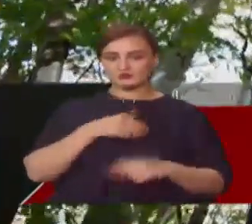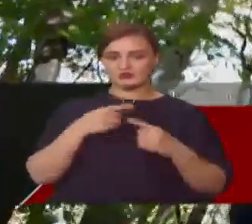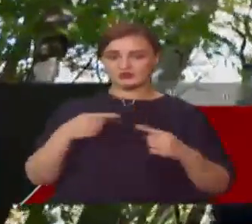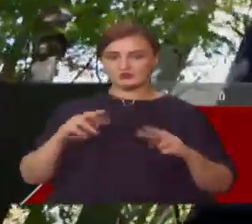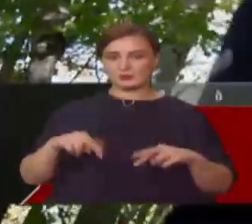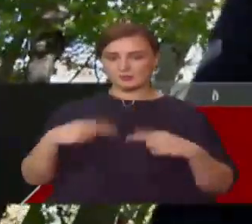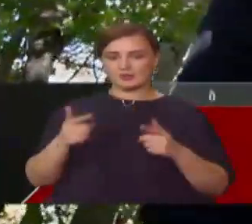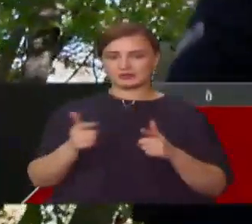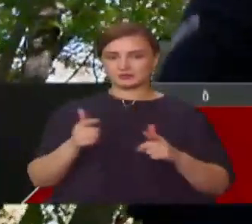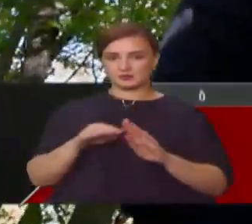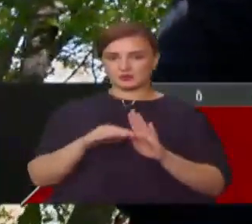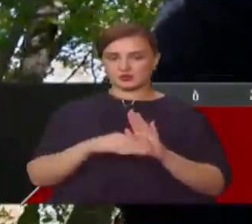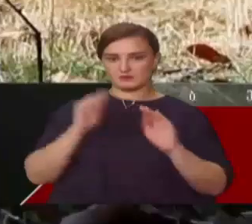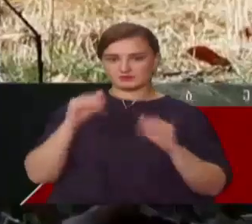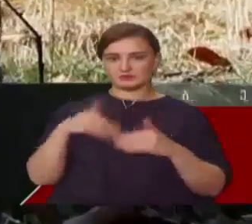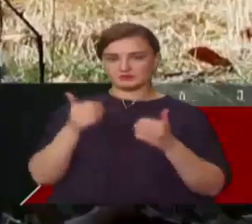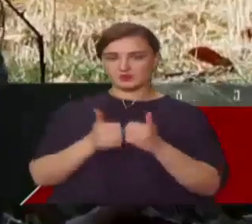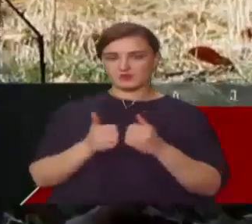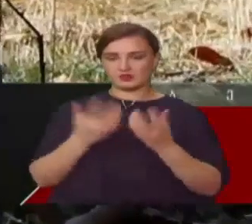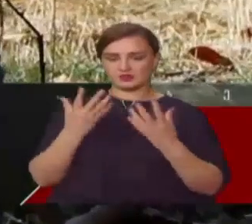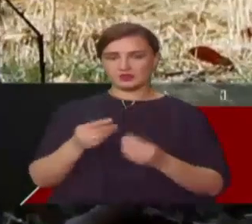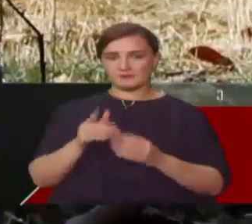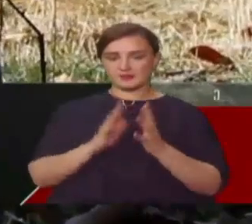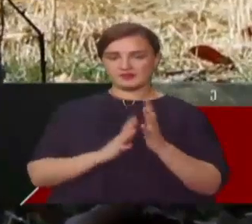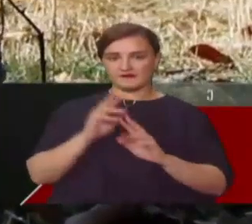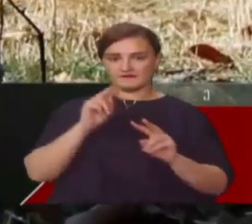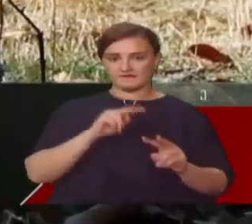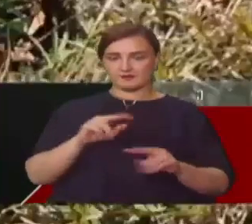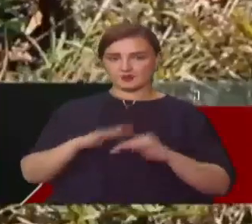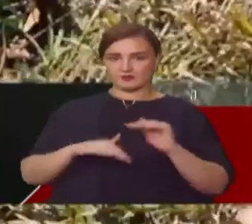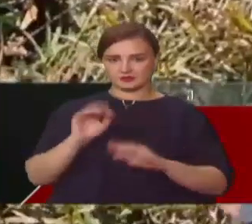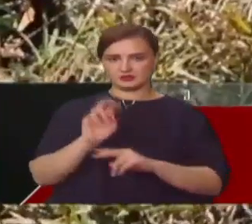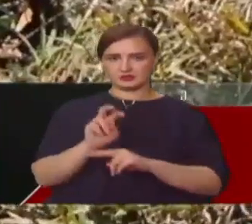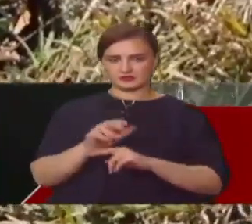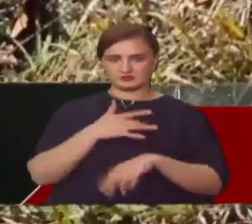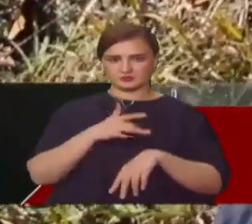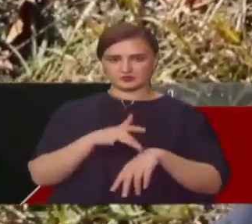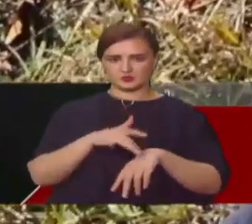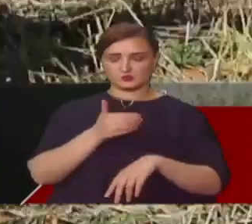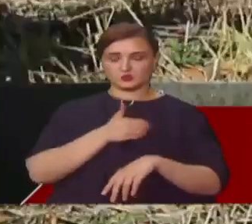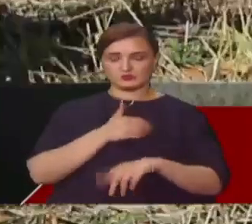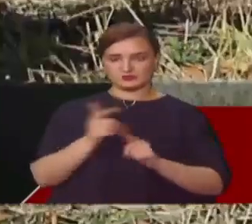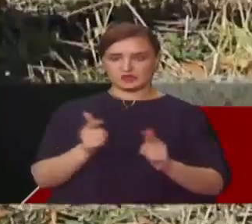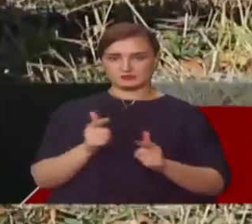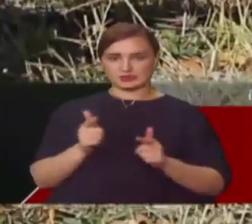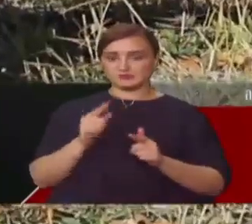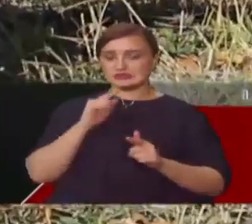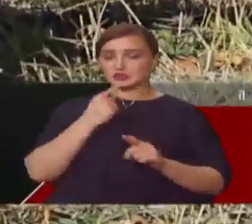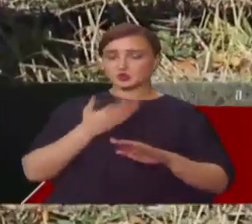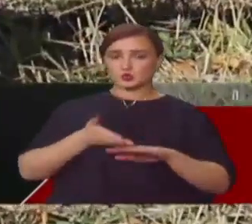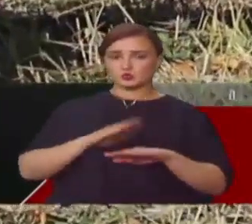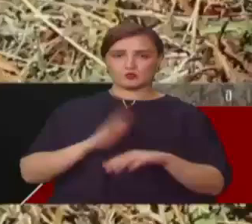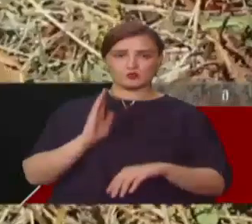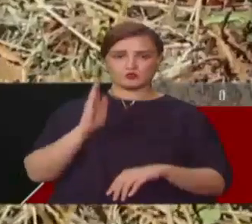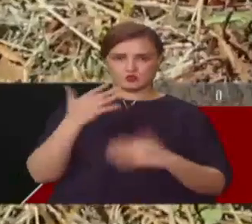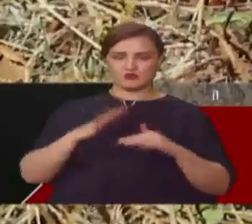გადამზადების პროგრამას თავაზობს. მისი თქმით, ყოველდღიურად მეტყევის პროფესიაზე მიმართვიანობა იზრდება. სააგენტო კი მსურველებს ამზადებს იმ სირთულეებისთვის, რაც